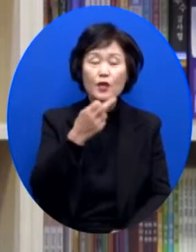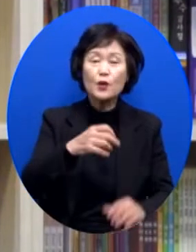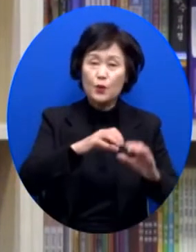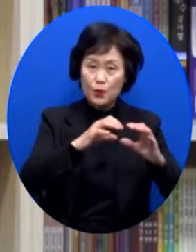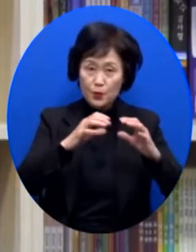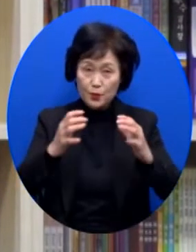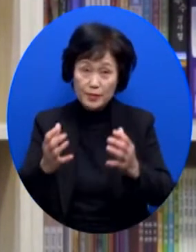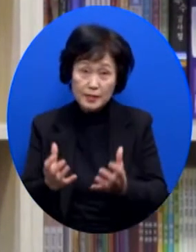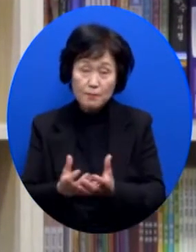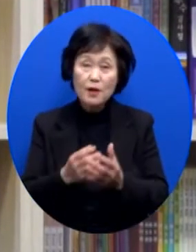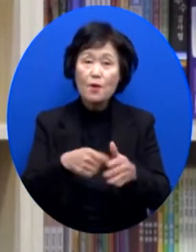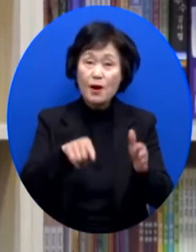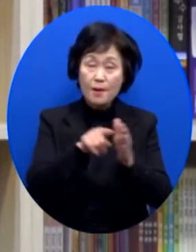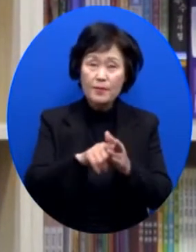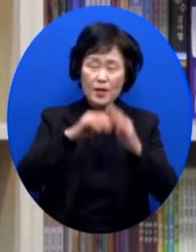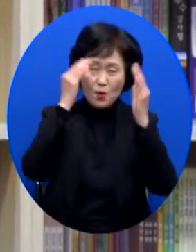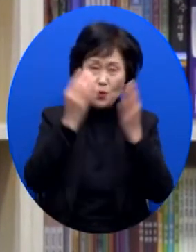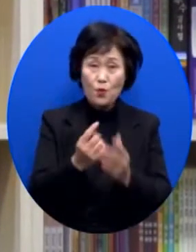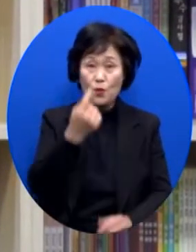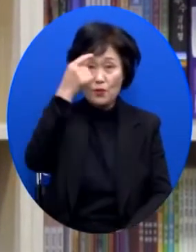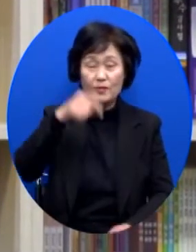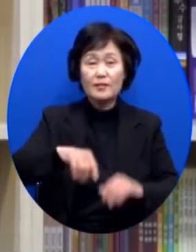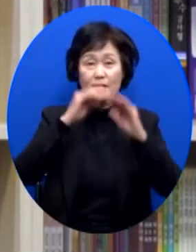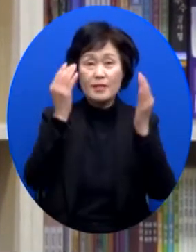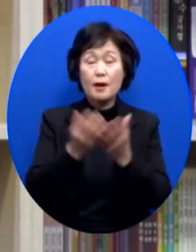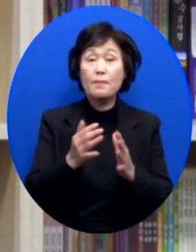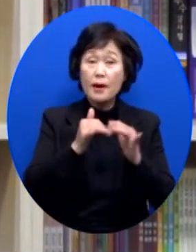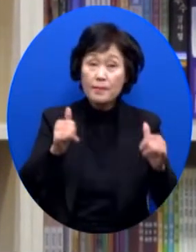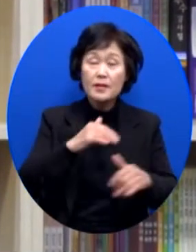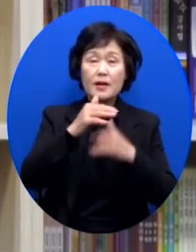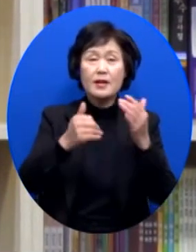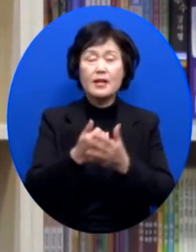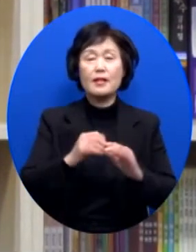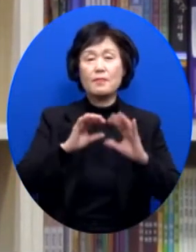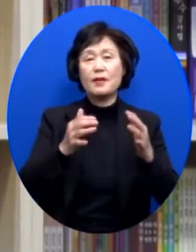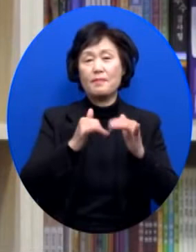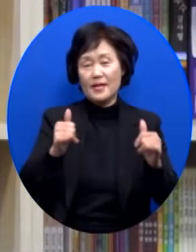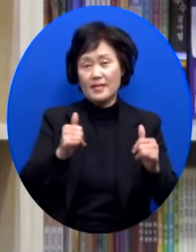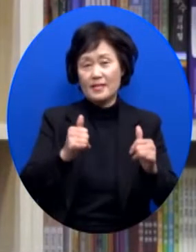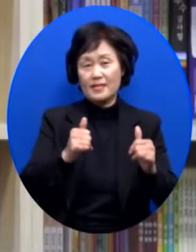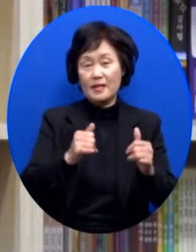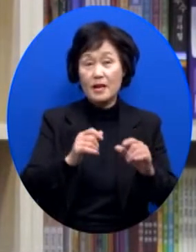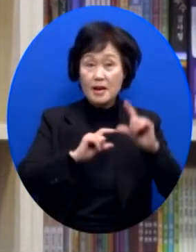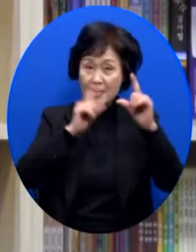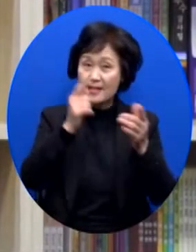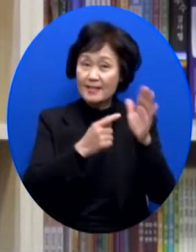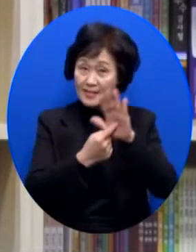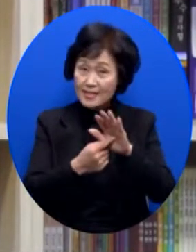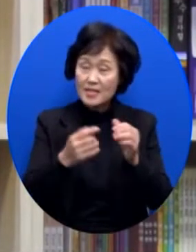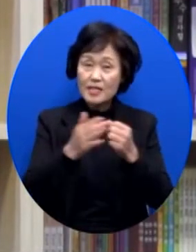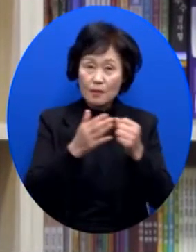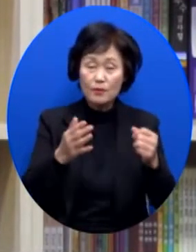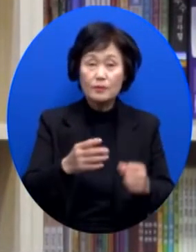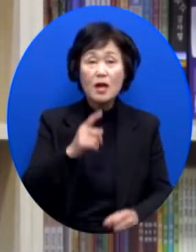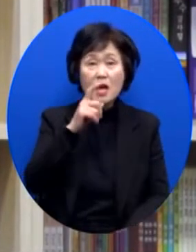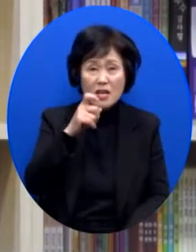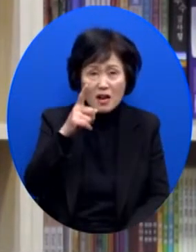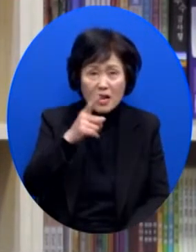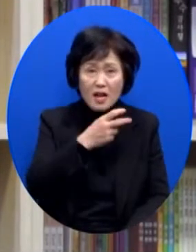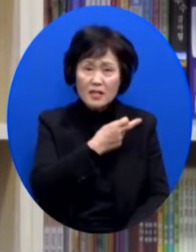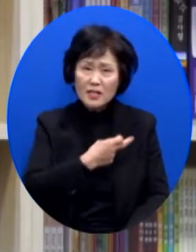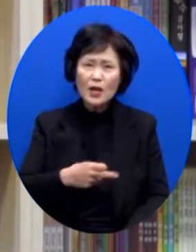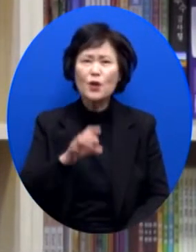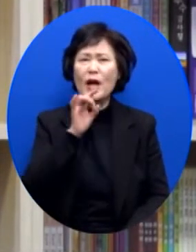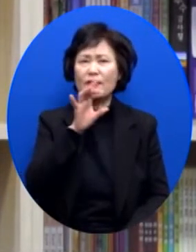온 천암함 및 하나님의 백성 을 상징하기 때문에 여 1 차도 갖고 난다는 거죠 그저